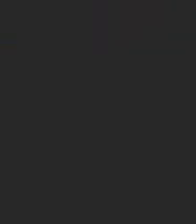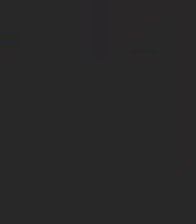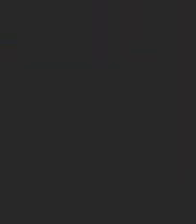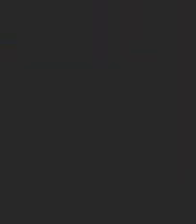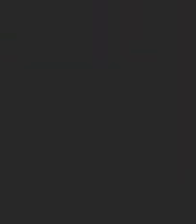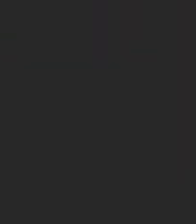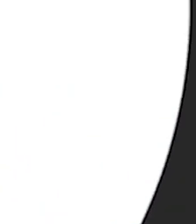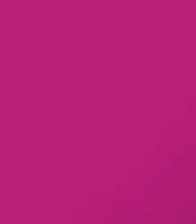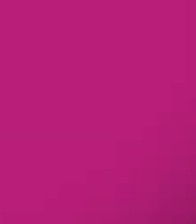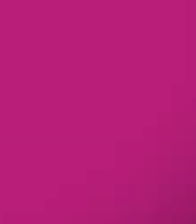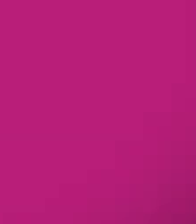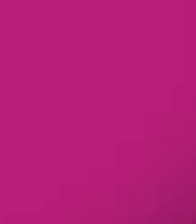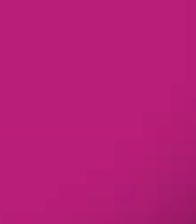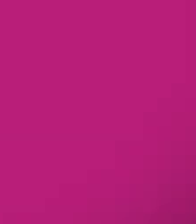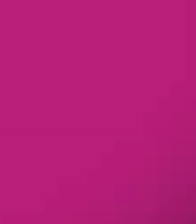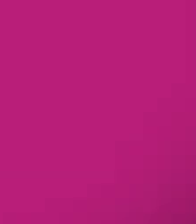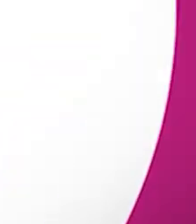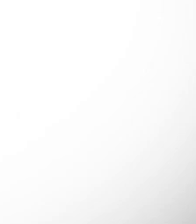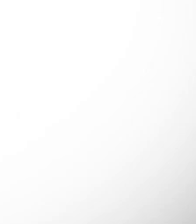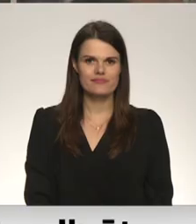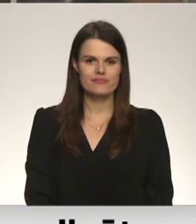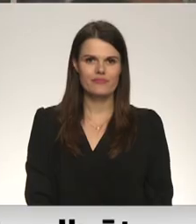Re, viss ēters ir te!